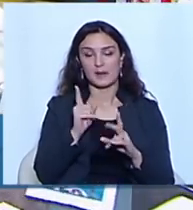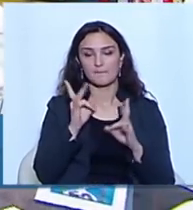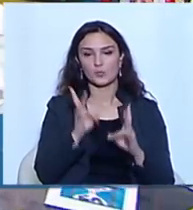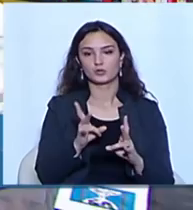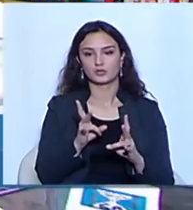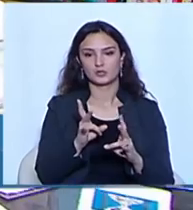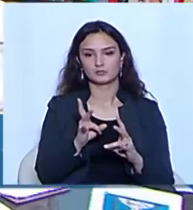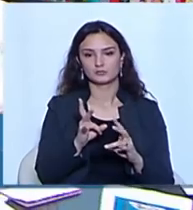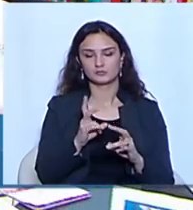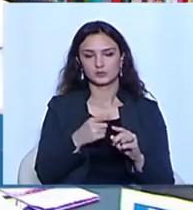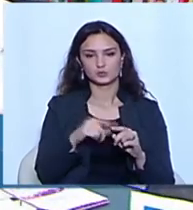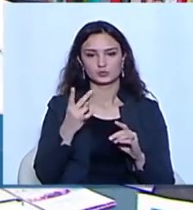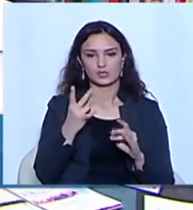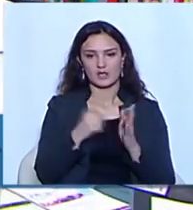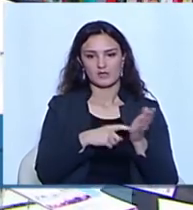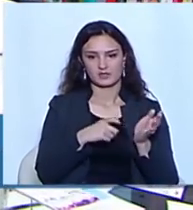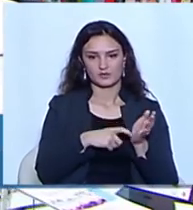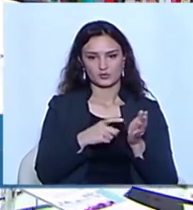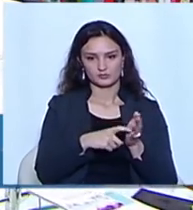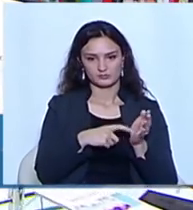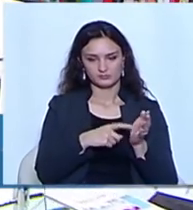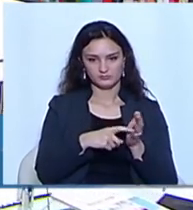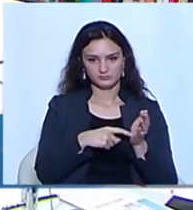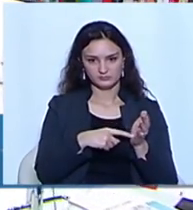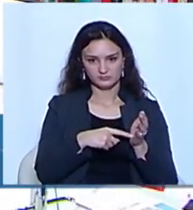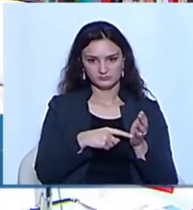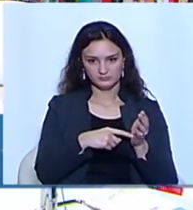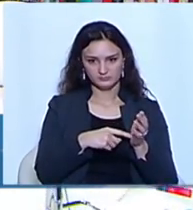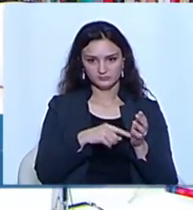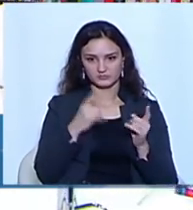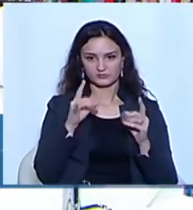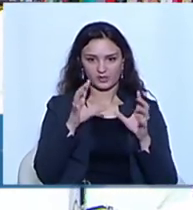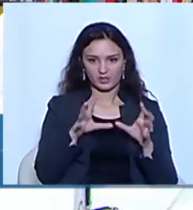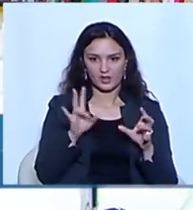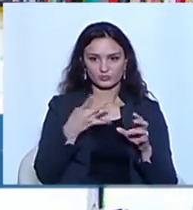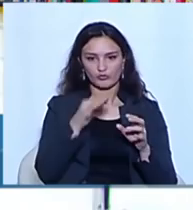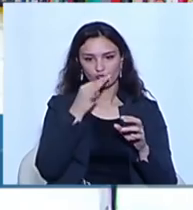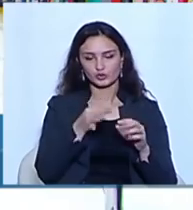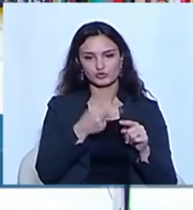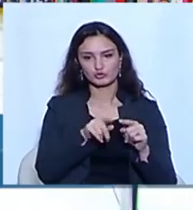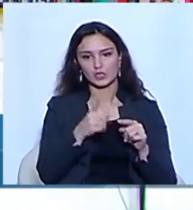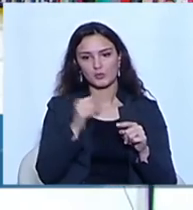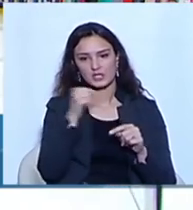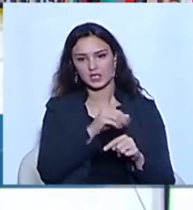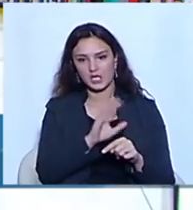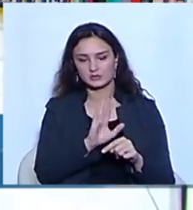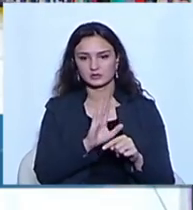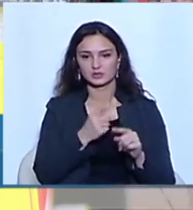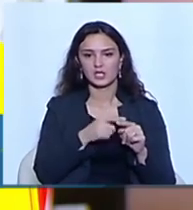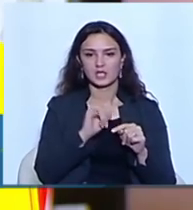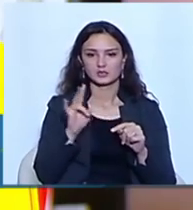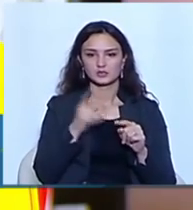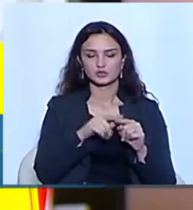მოხდა? ეს უნდა გავარკვიოთ. ბავშვთან ჩვენ არ უნდა ვეტაკოთ ბავშვს და არ უნდა ვუთხრათ რომ ან შენ რატო არ დაარტყი,